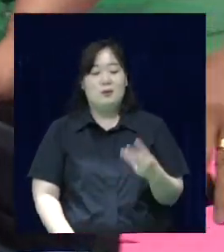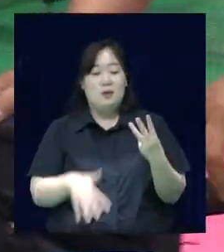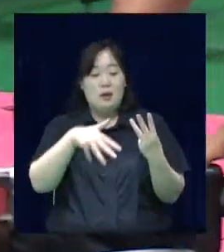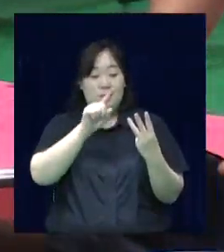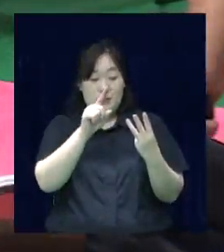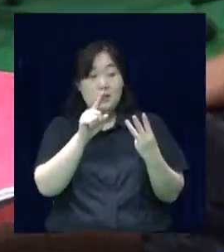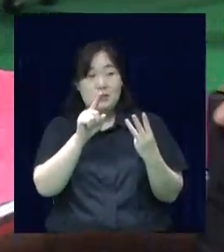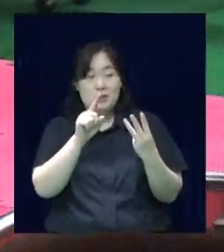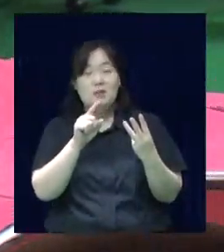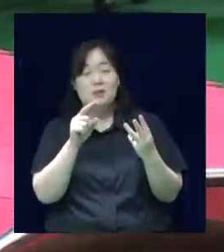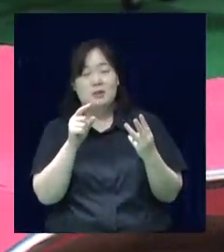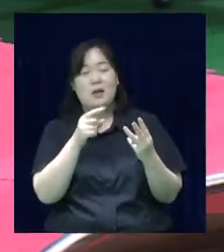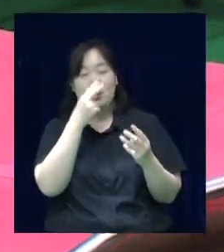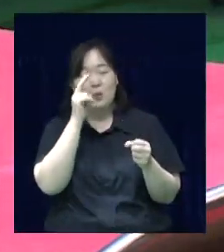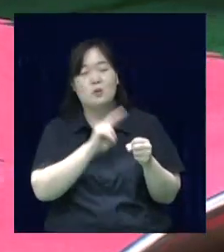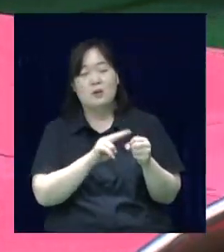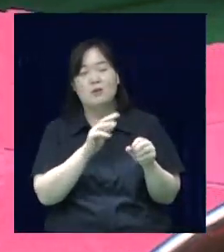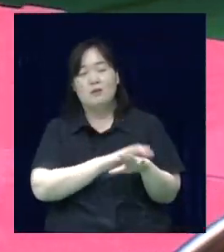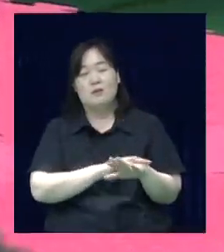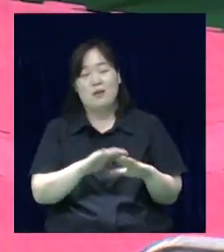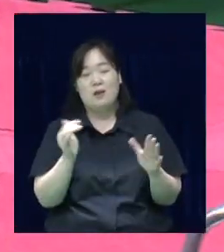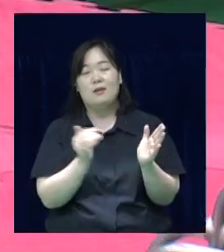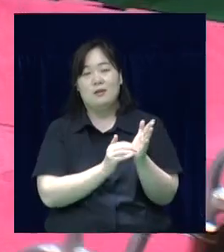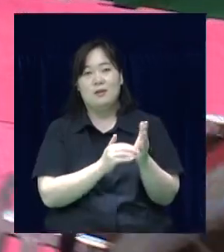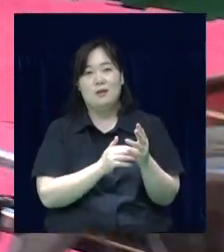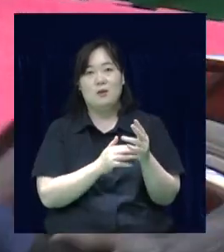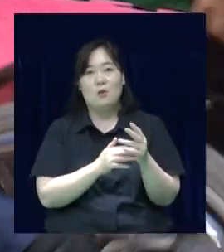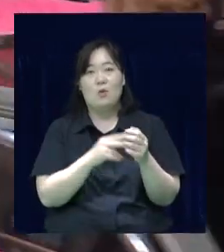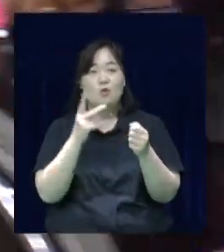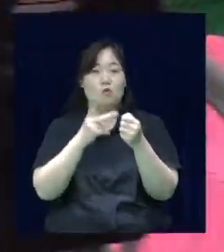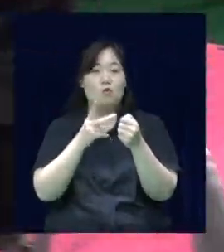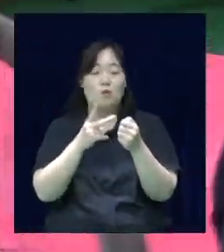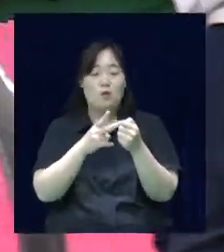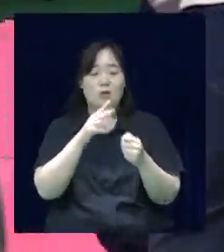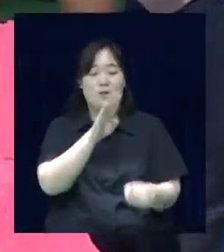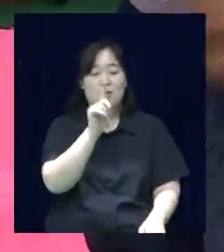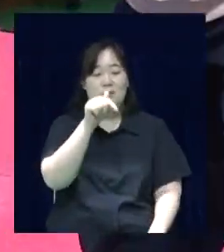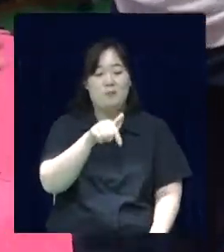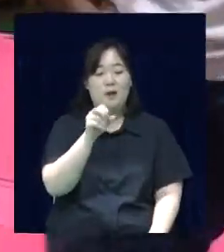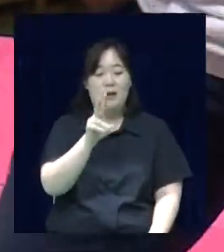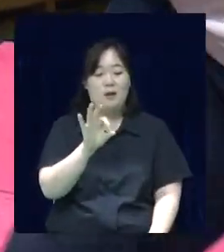시도까지 파워리프팅 마쳤고요. 이제 두 번째 선수는 박영서 선수입니다.